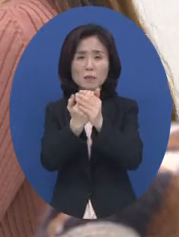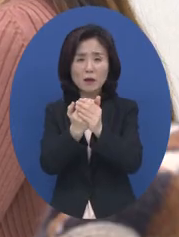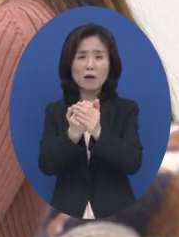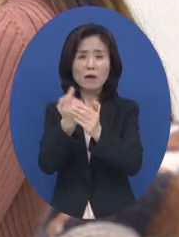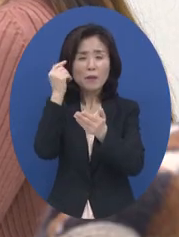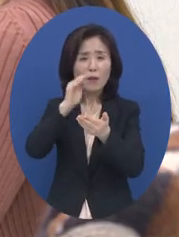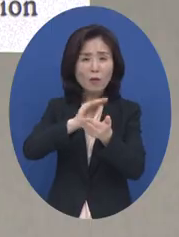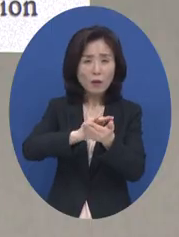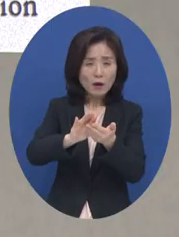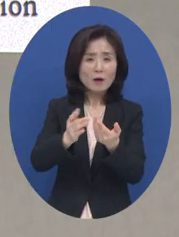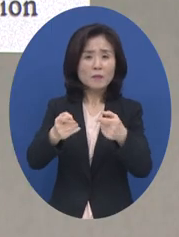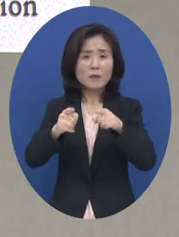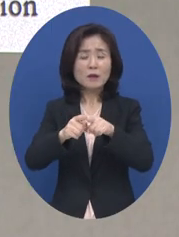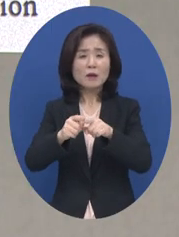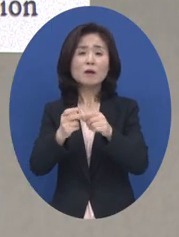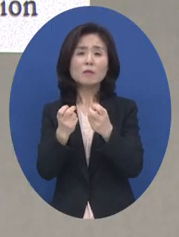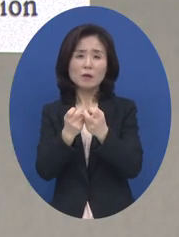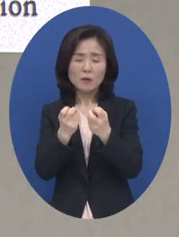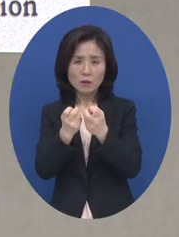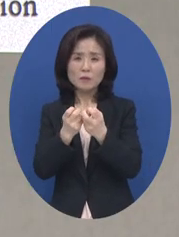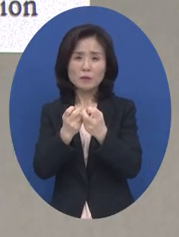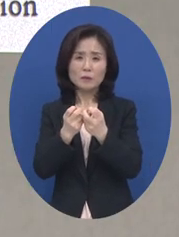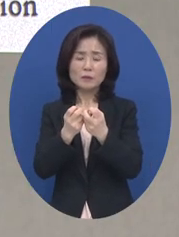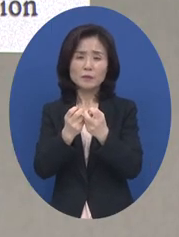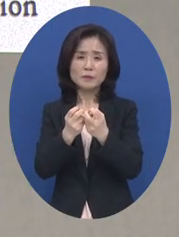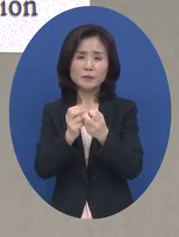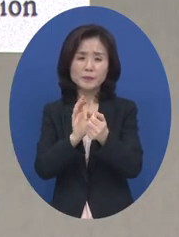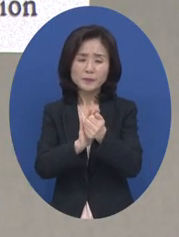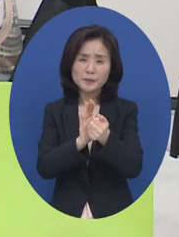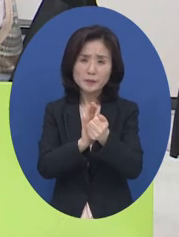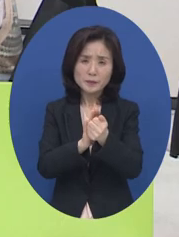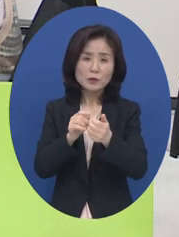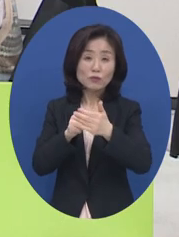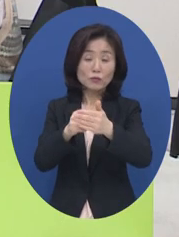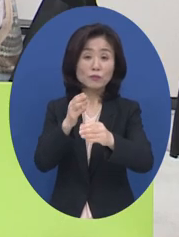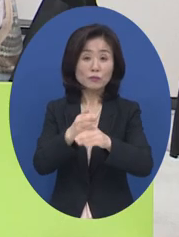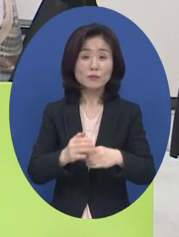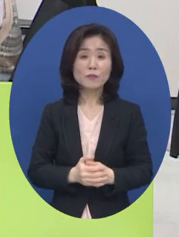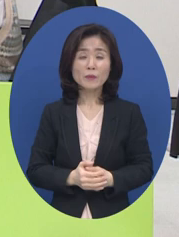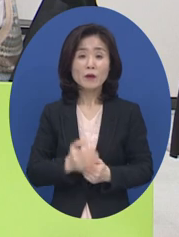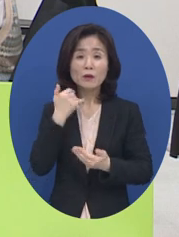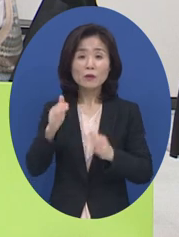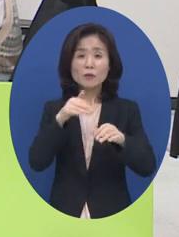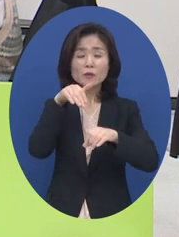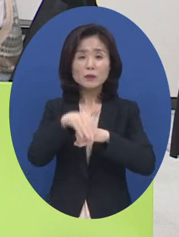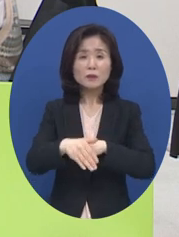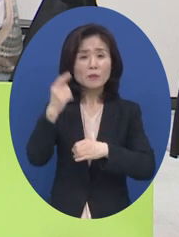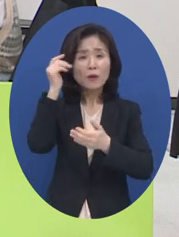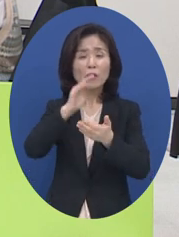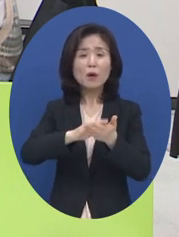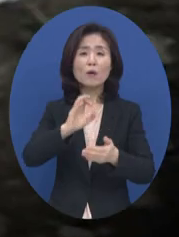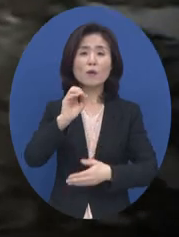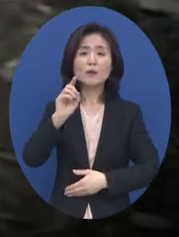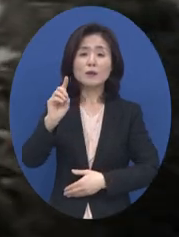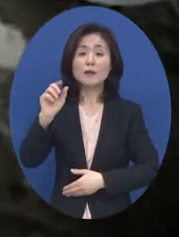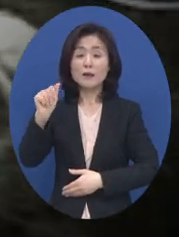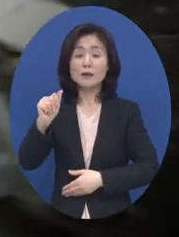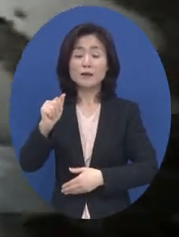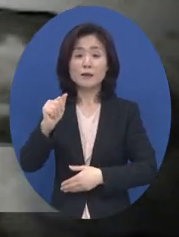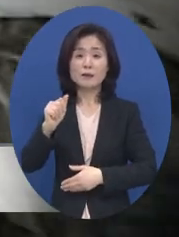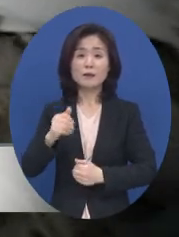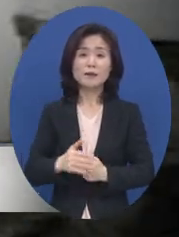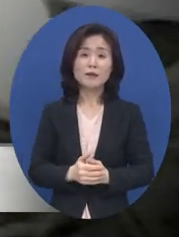어우러진 방식의 공적 개발 원조 정책을 추진 합니다 이른바 경기도 양평 와오 da 무대